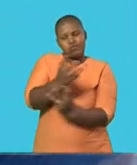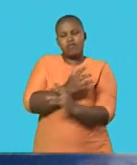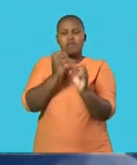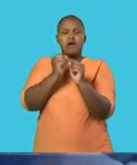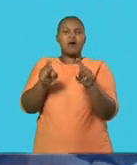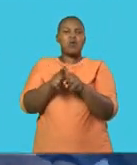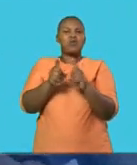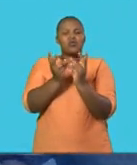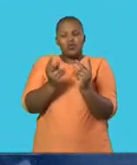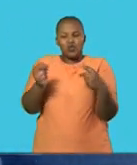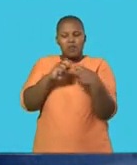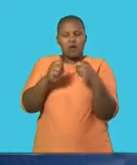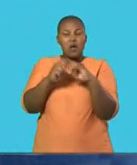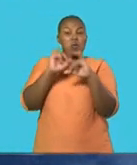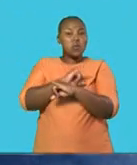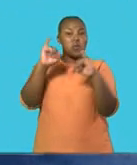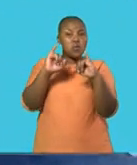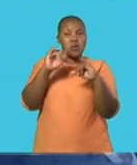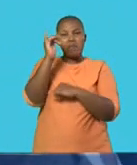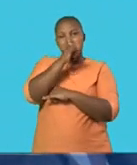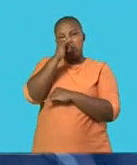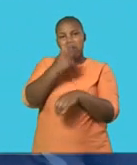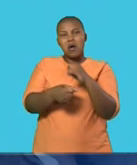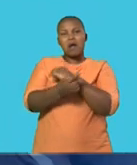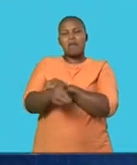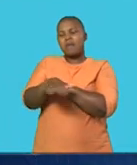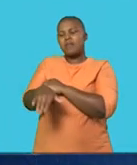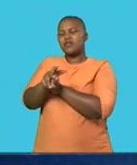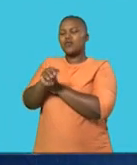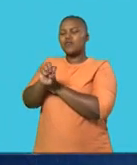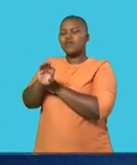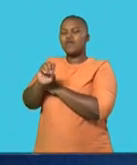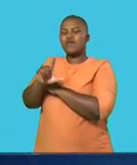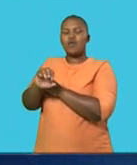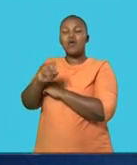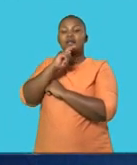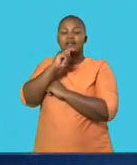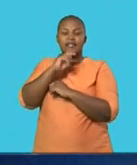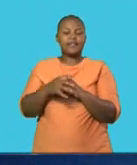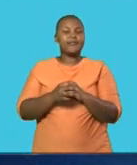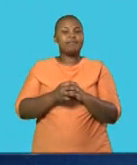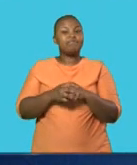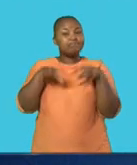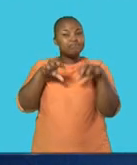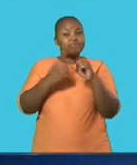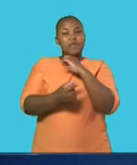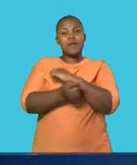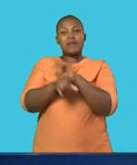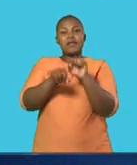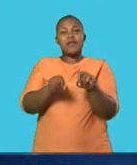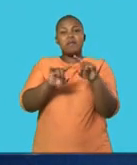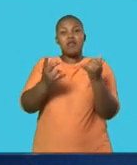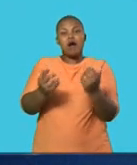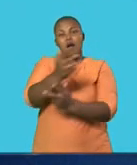zokulwa nobugebengu emphakathini obubanjelwe emfulo ngesikhathi sasekuseni. Umusa Mbewu ngumsunguli weSoweto Speaks okungena